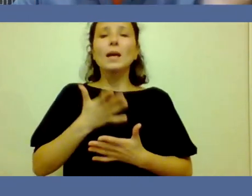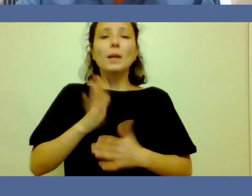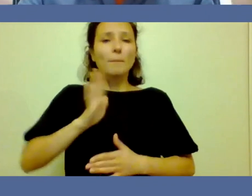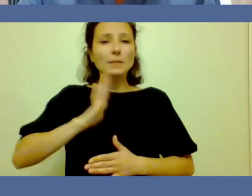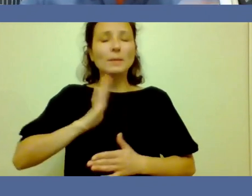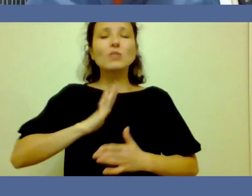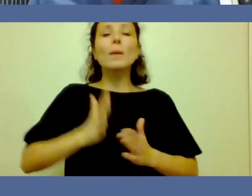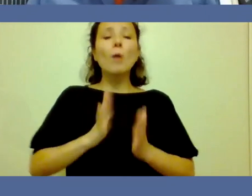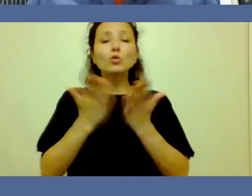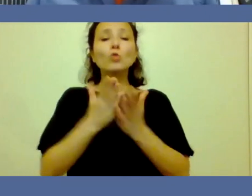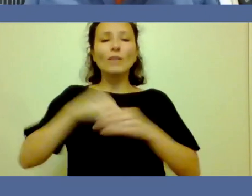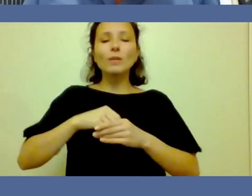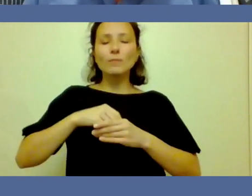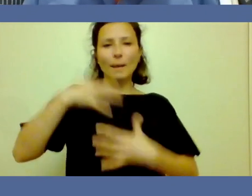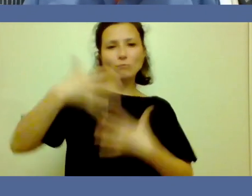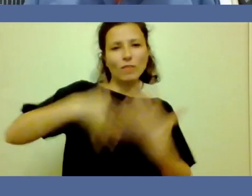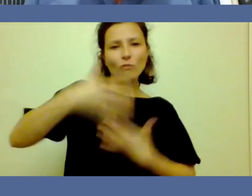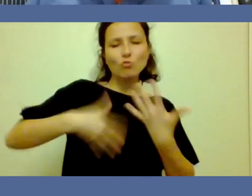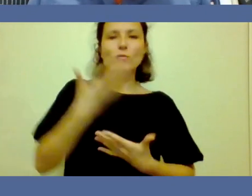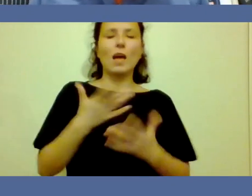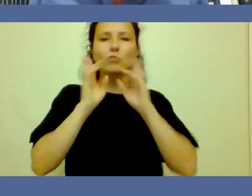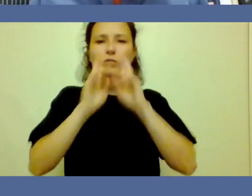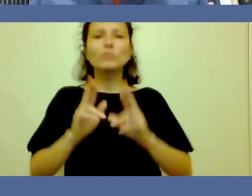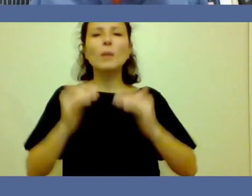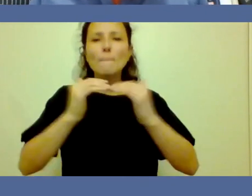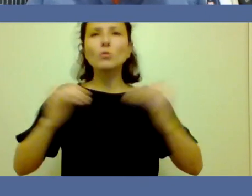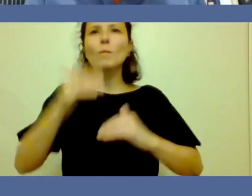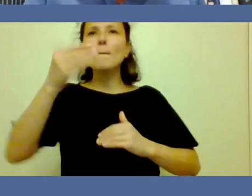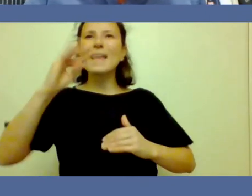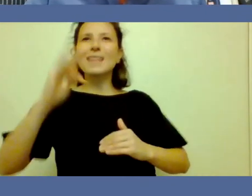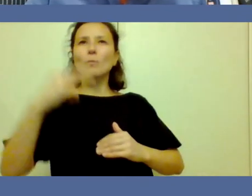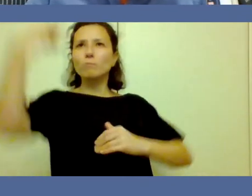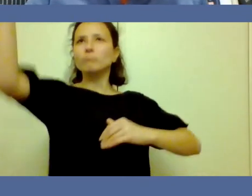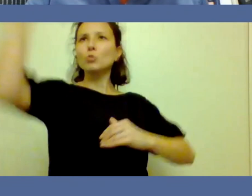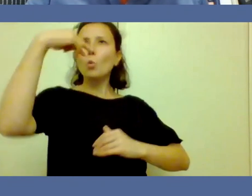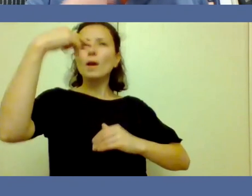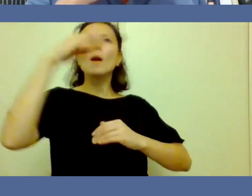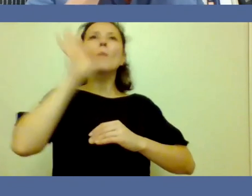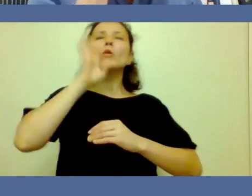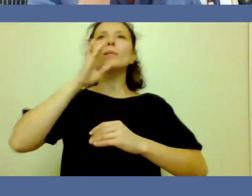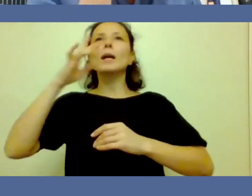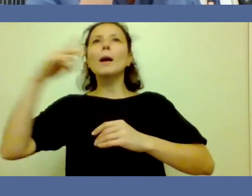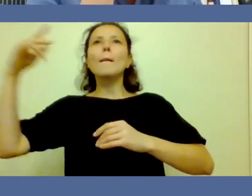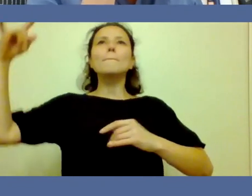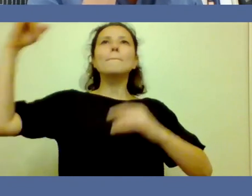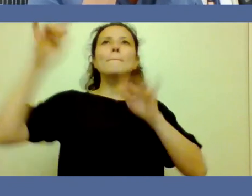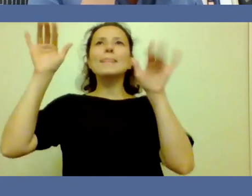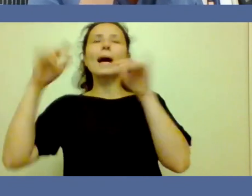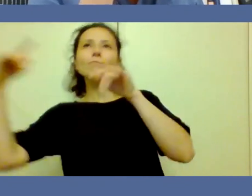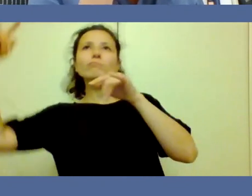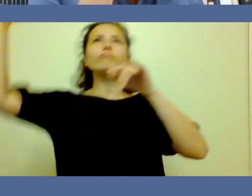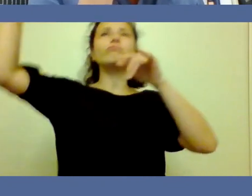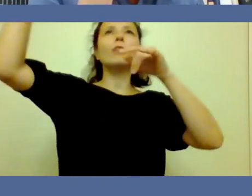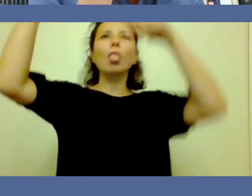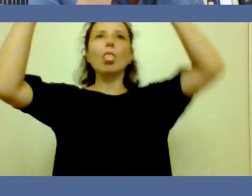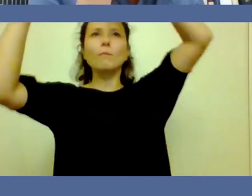meta. Poziom meta polega na tym, że patrzymy z góry, jak z lotu ptaka. I to mi się o wiele bardziej podoba,